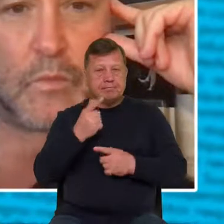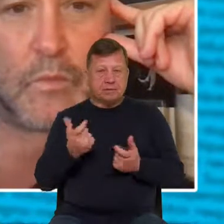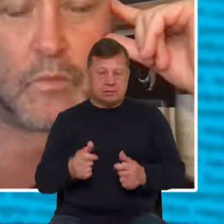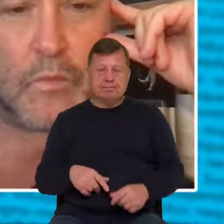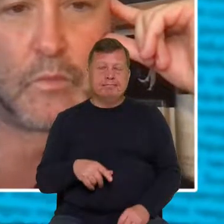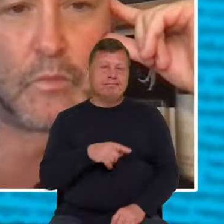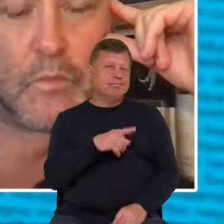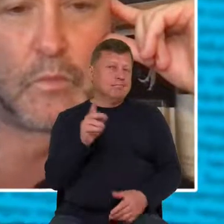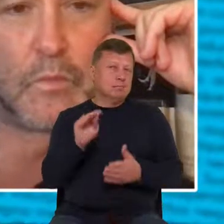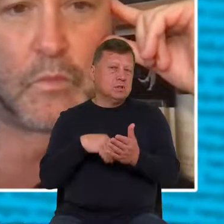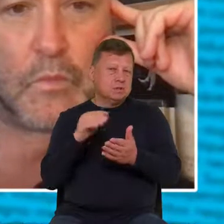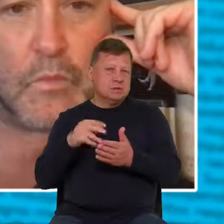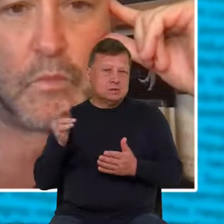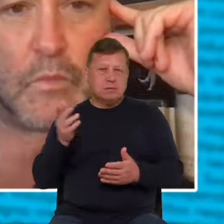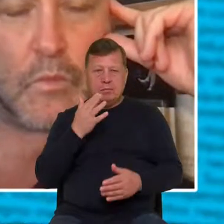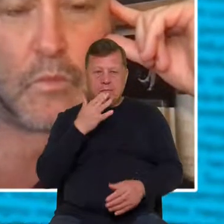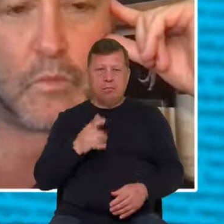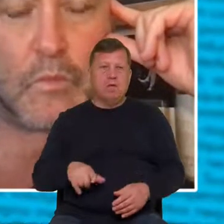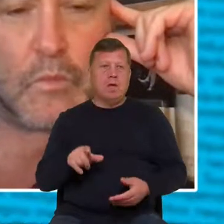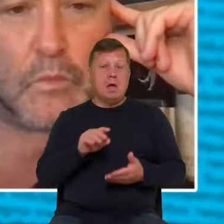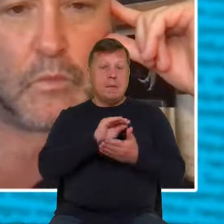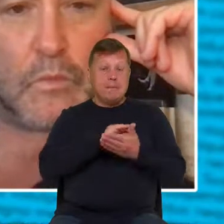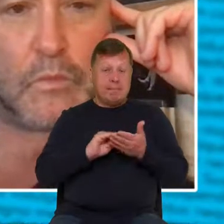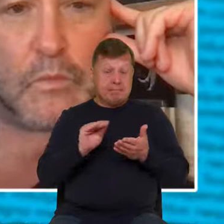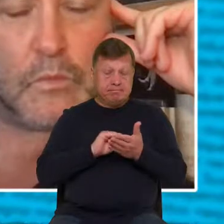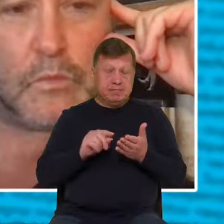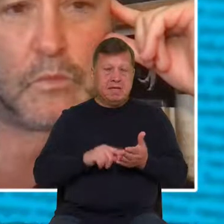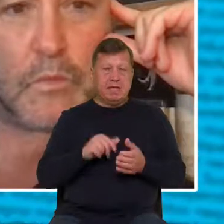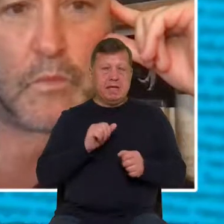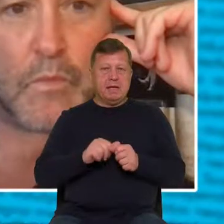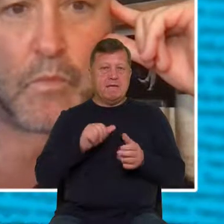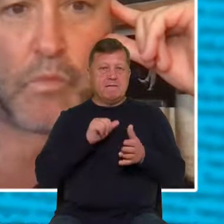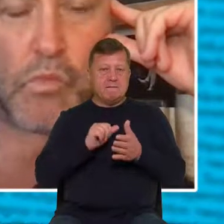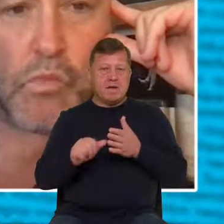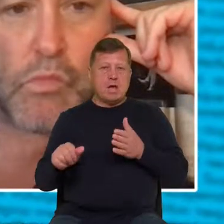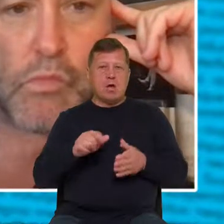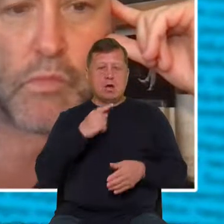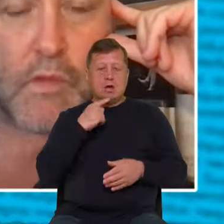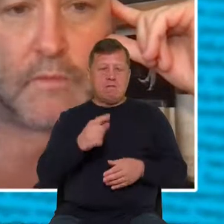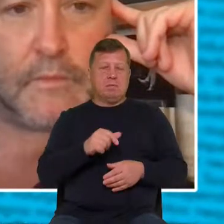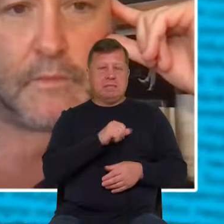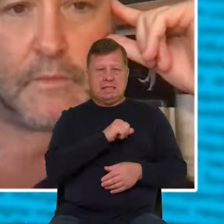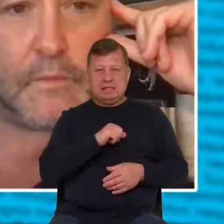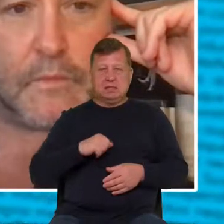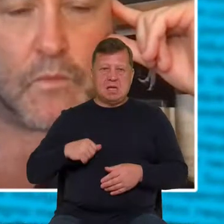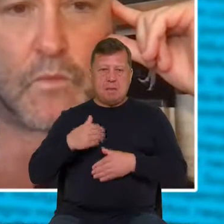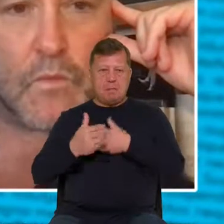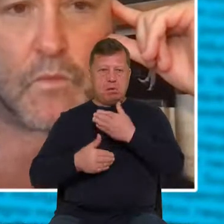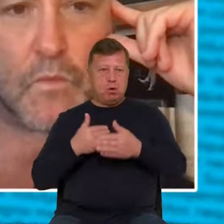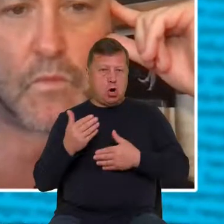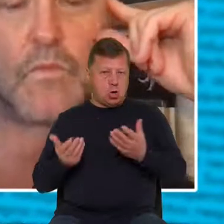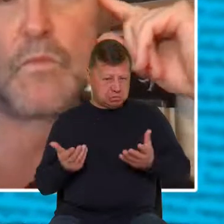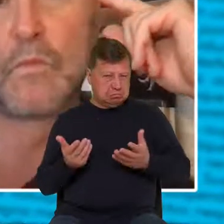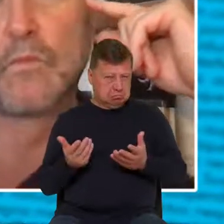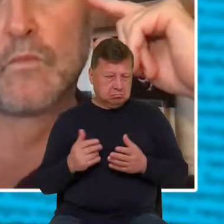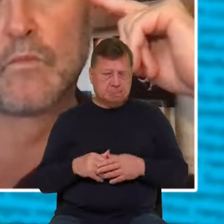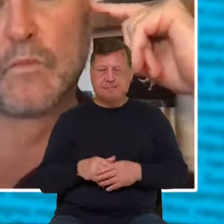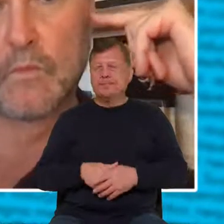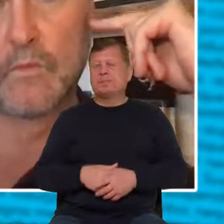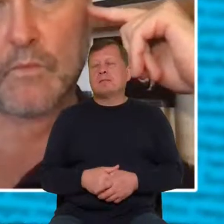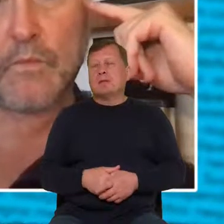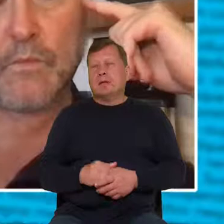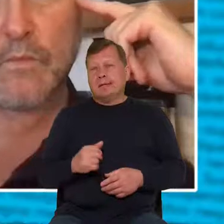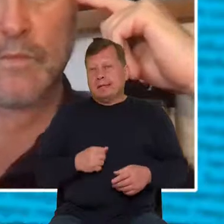Pisarze często powtarzają, że pisanie jest wyjątkowo samotnym procesem i zdaje się, że w